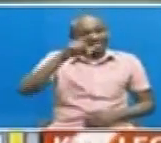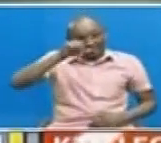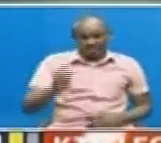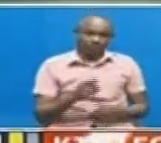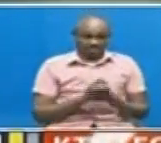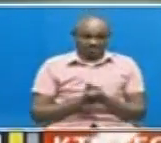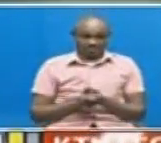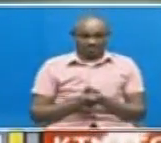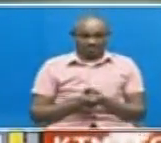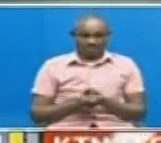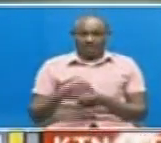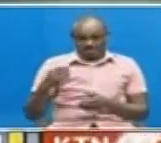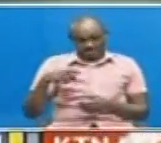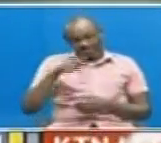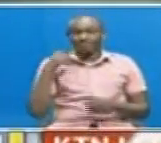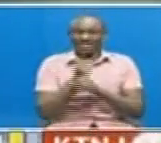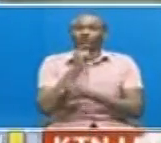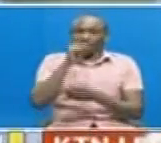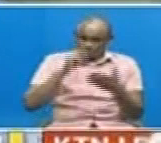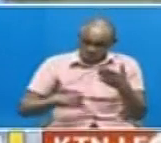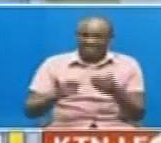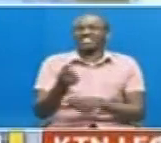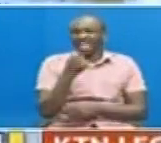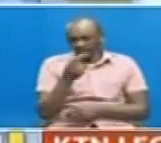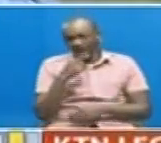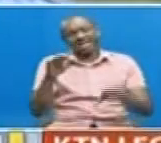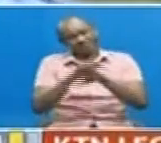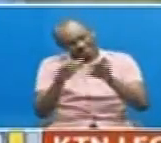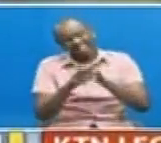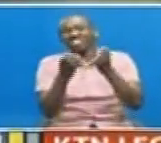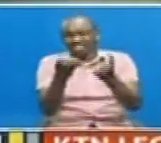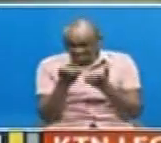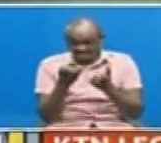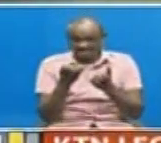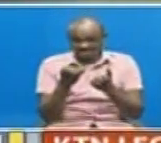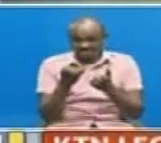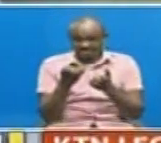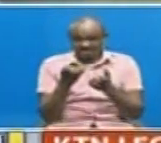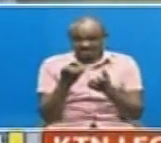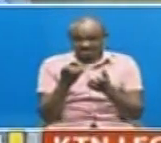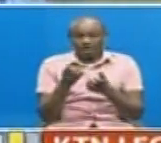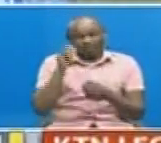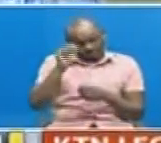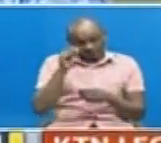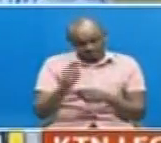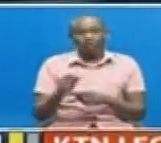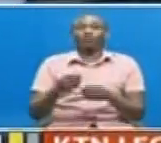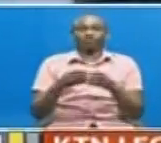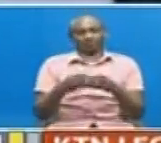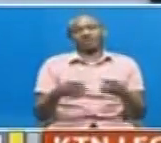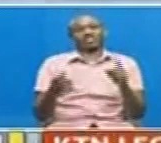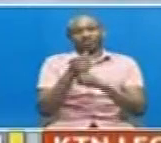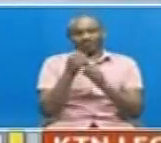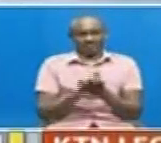200,000. Tahakisha kwamba matibabu ambayo ndugu yetu anahitaji yameweza kutendeka.